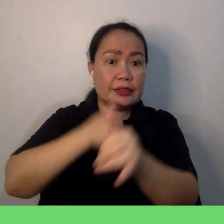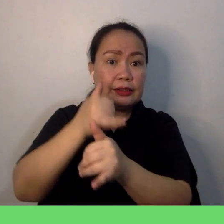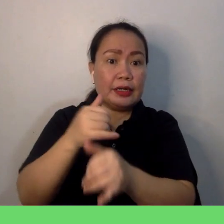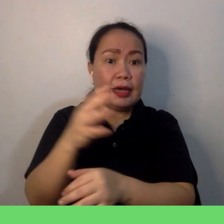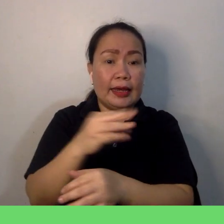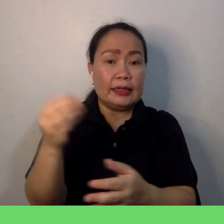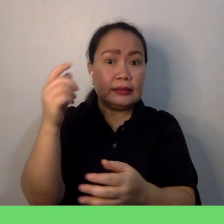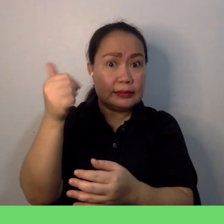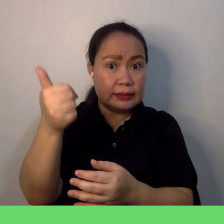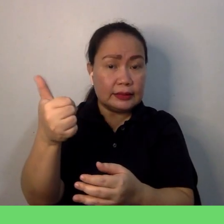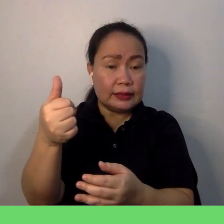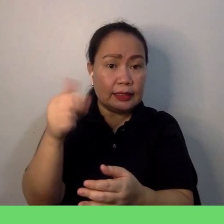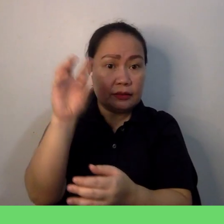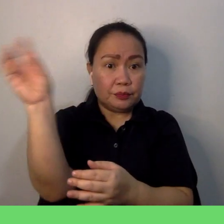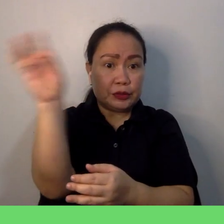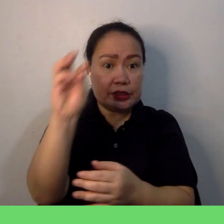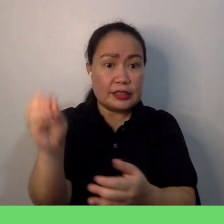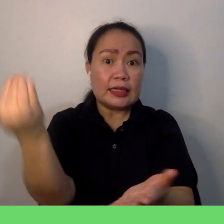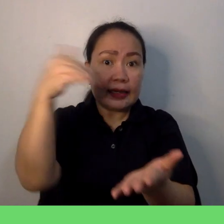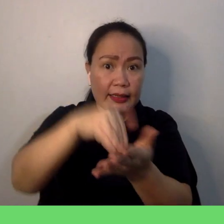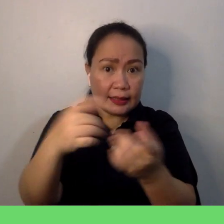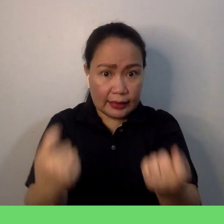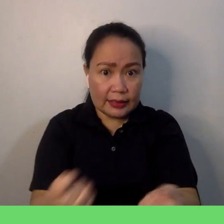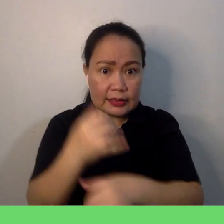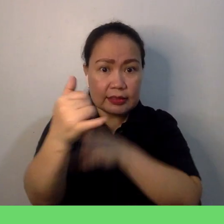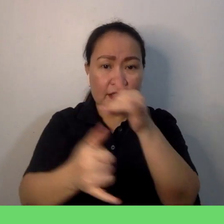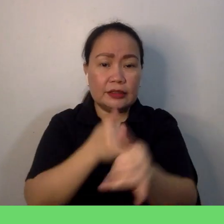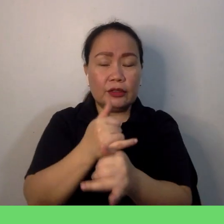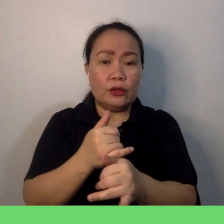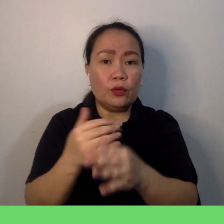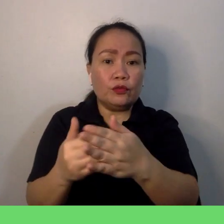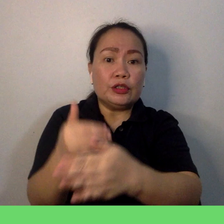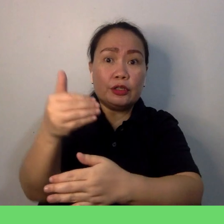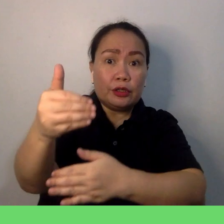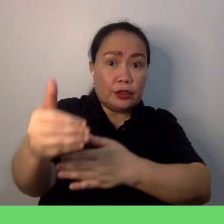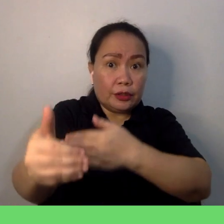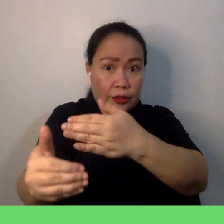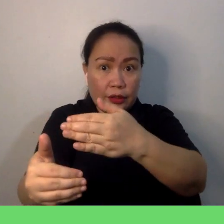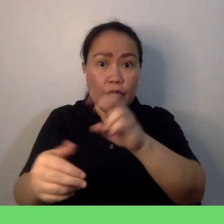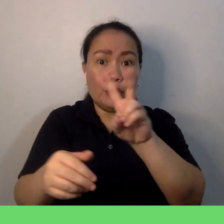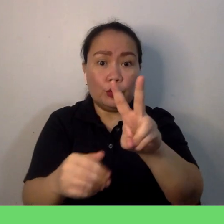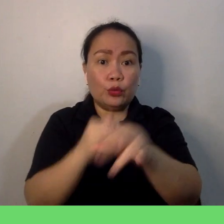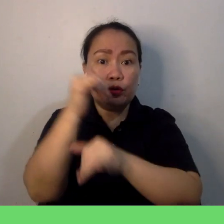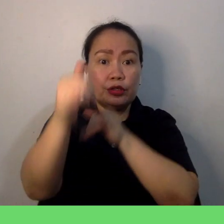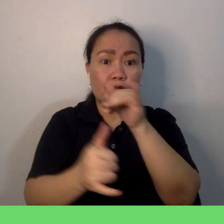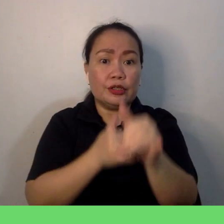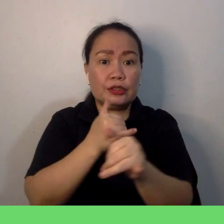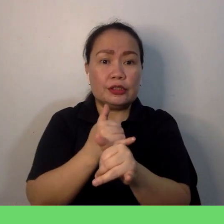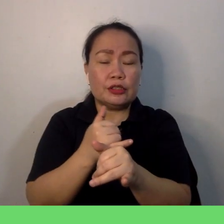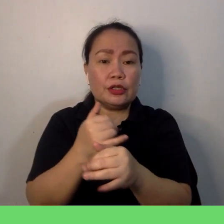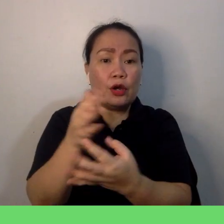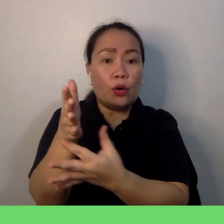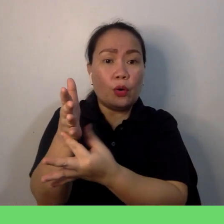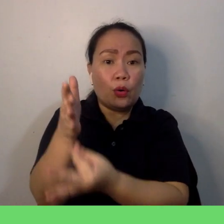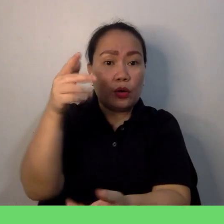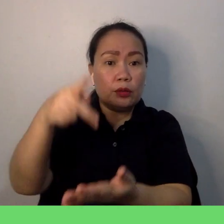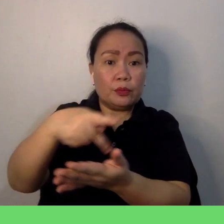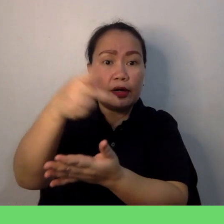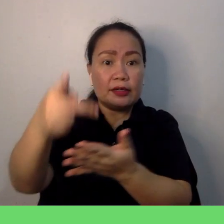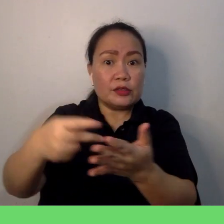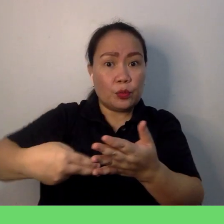up by 20%. So, sinabi niya rito na 20% ang itanaas niya because dun sa first